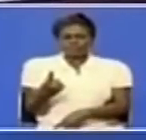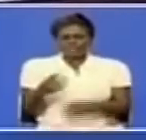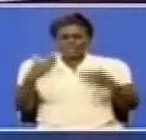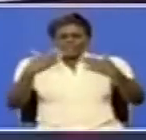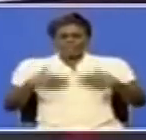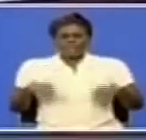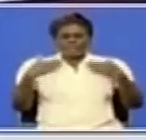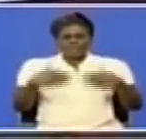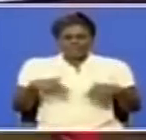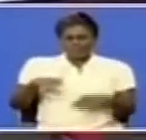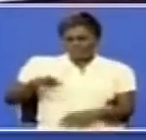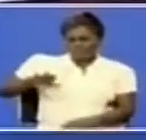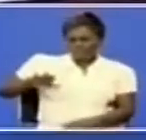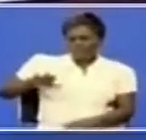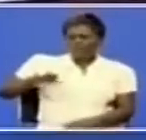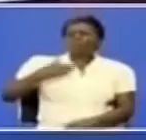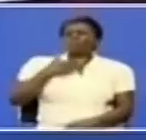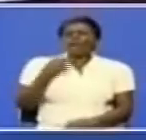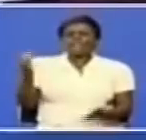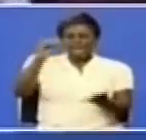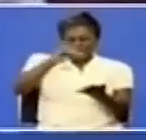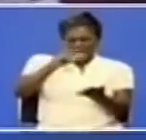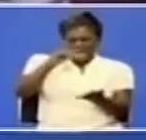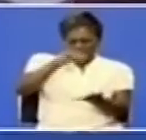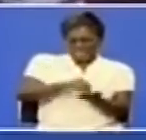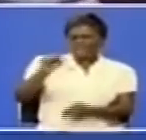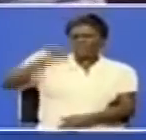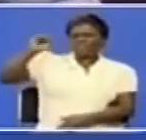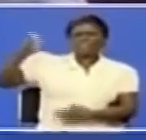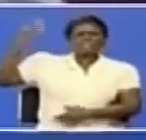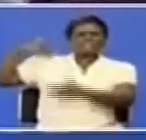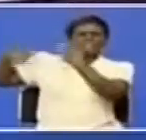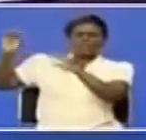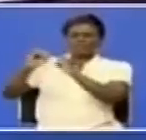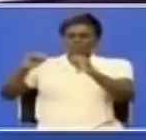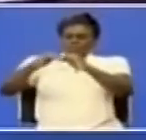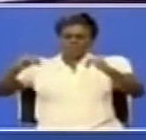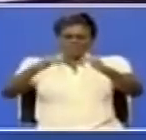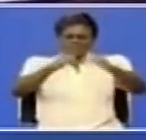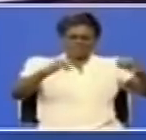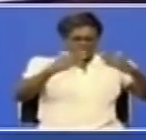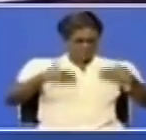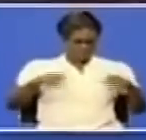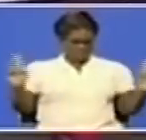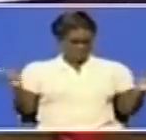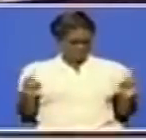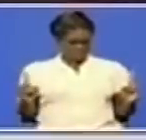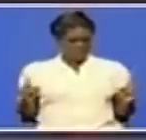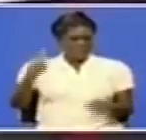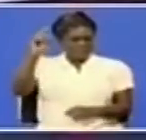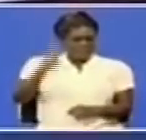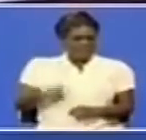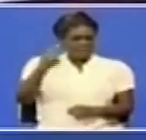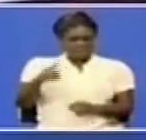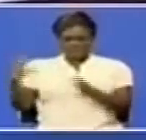wale watu, kwa sababu hatutaki tena siasa mambo zamani ya kugawanya wananchi, eti